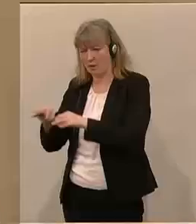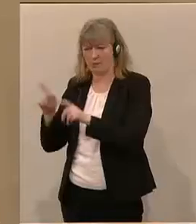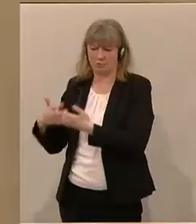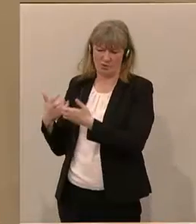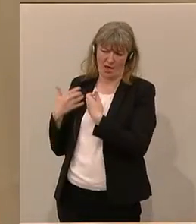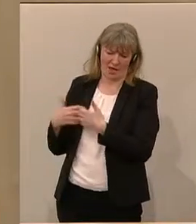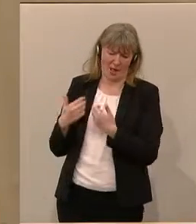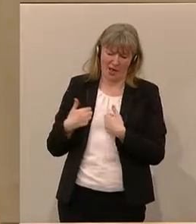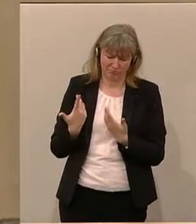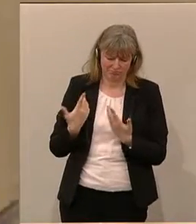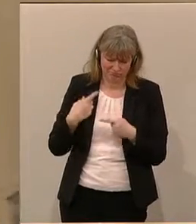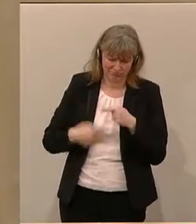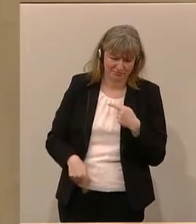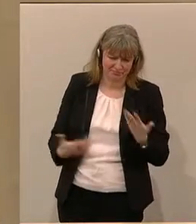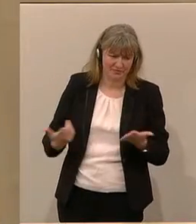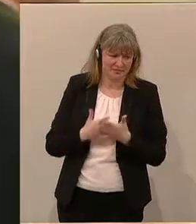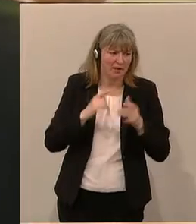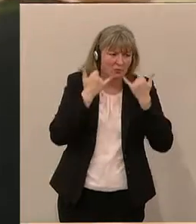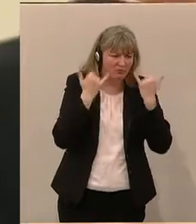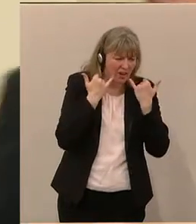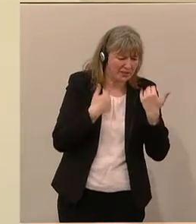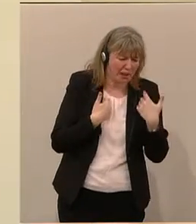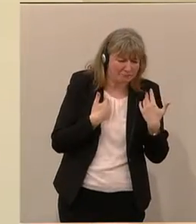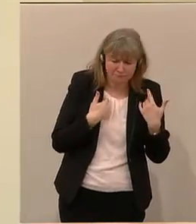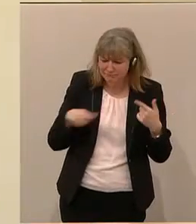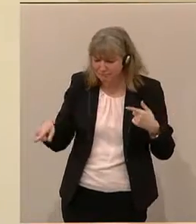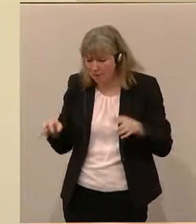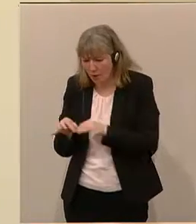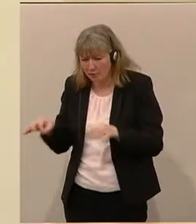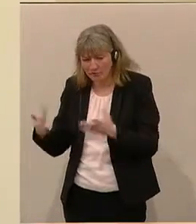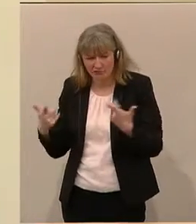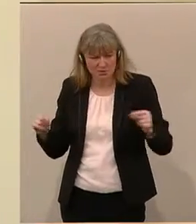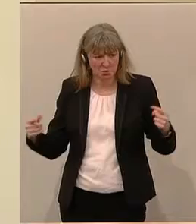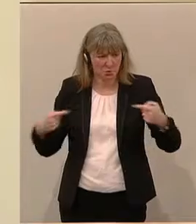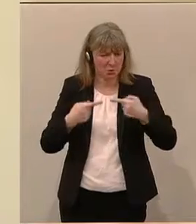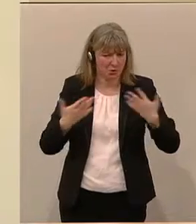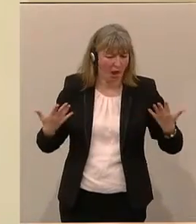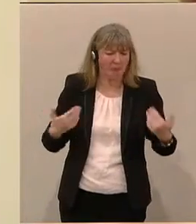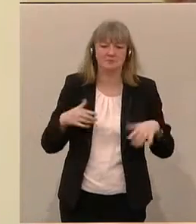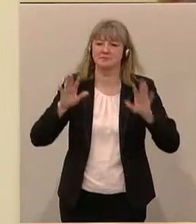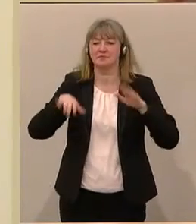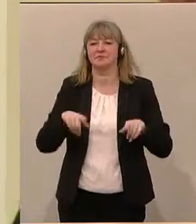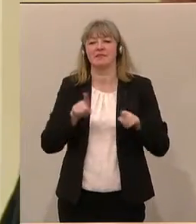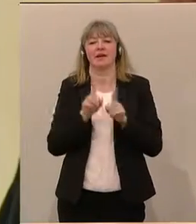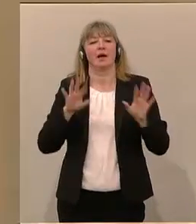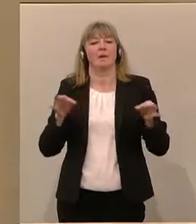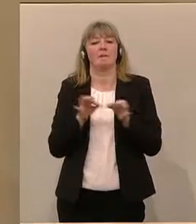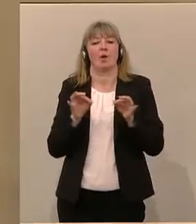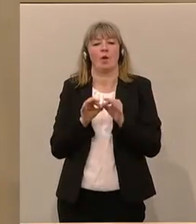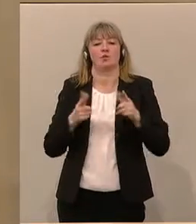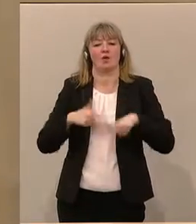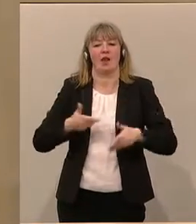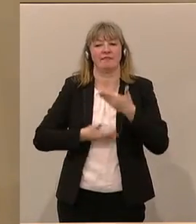erklären. Das mit den Pferden und den Büroräumlichkeiten müssen Sie mir heute noch mal erklären. Aber jetzt zur biologischen